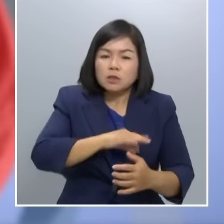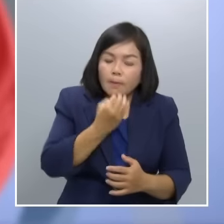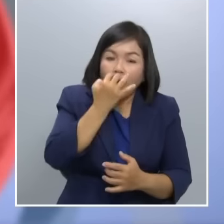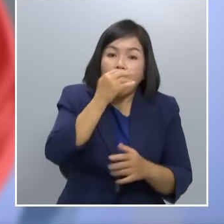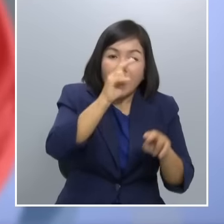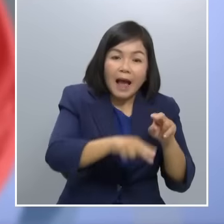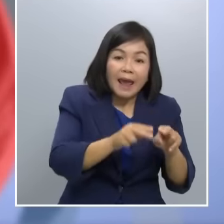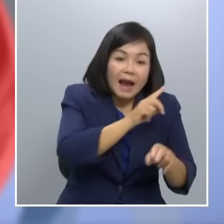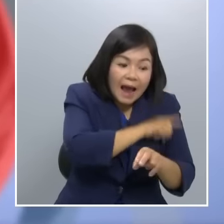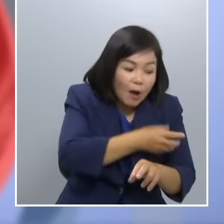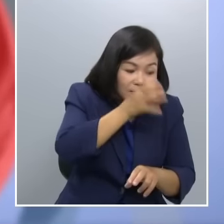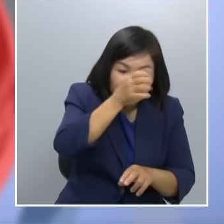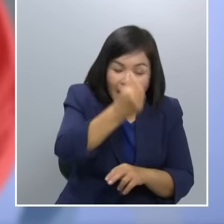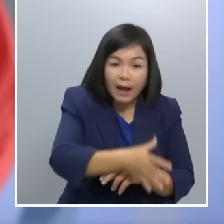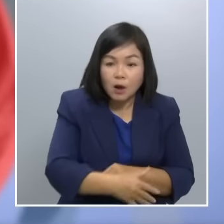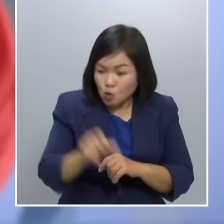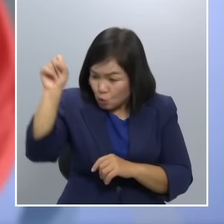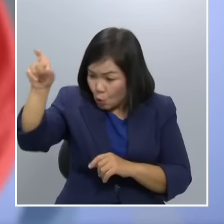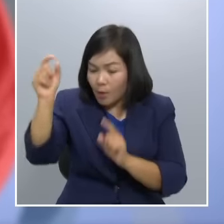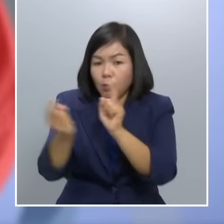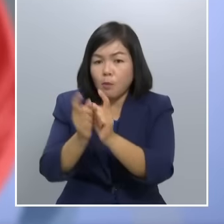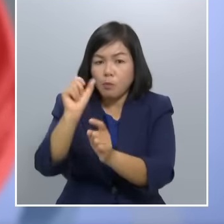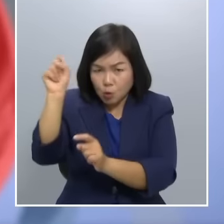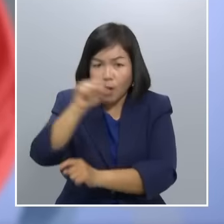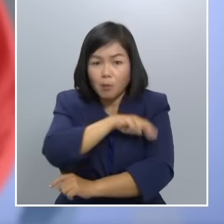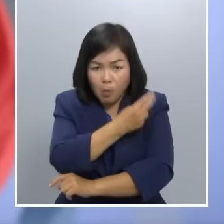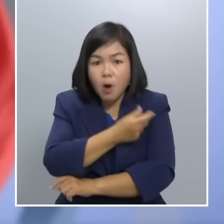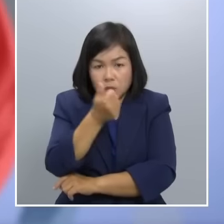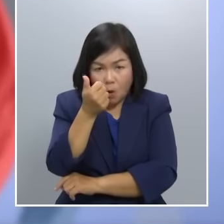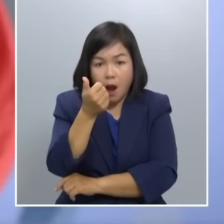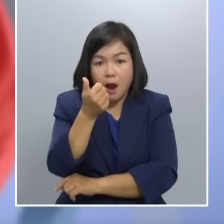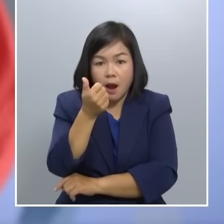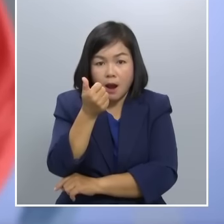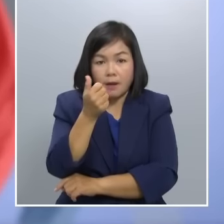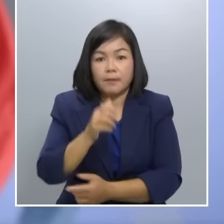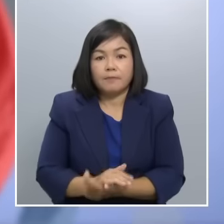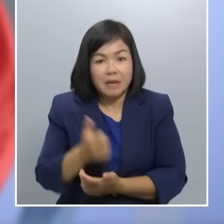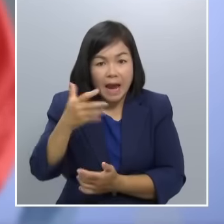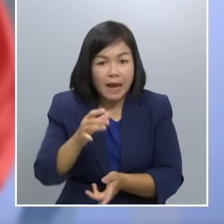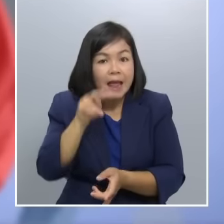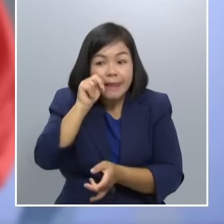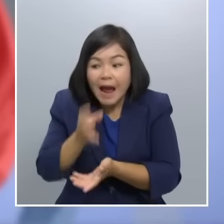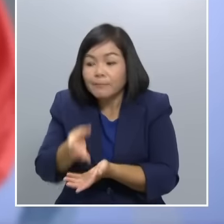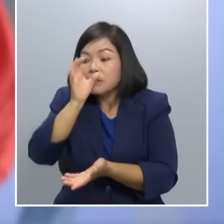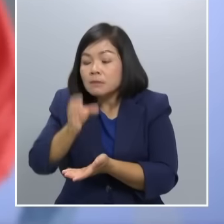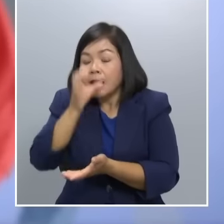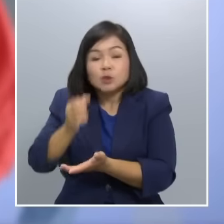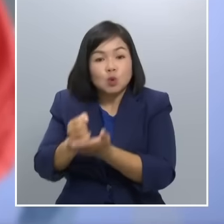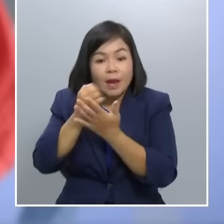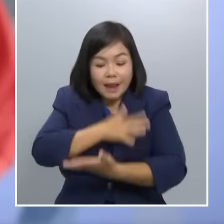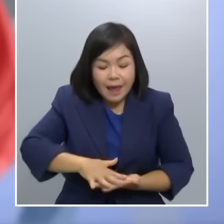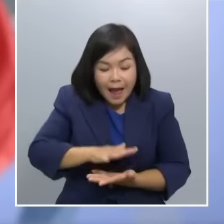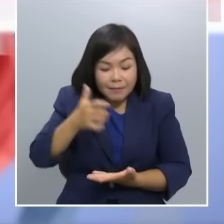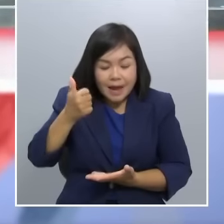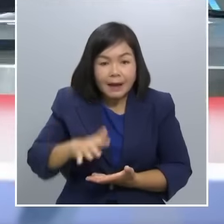ได้นะคะคือไปไปโรงพยาบาลให้เร็วที่สุดนะคะไปเลยอืเนี่ครับอ้า